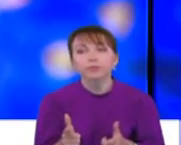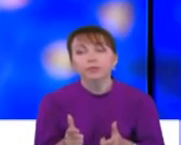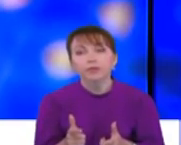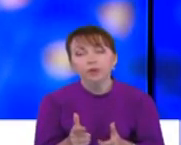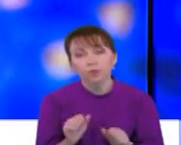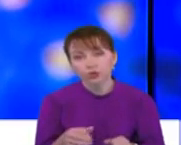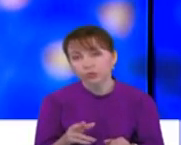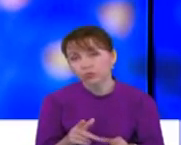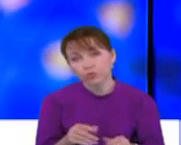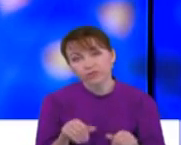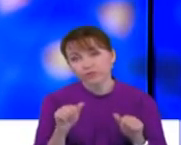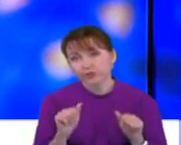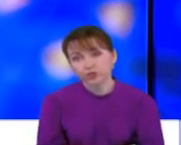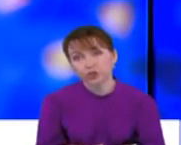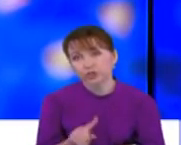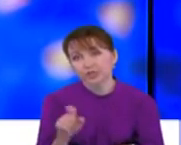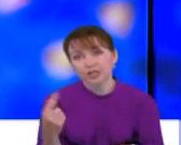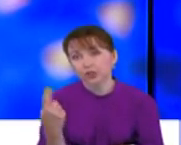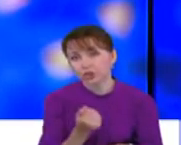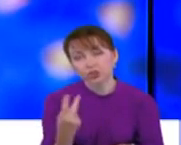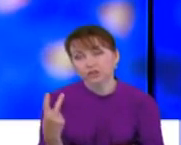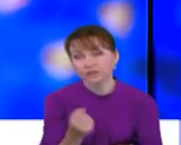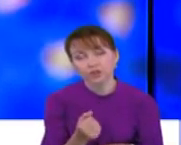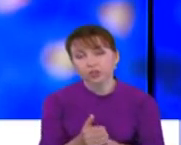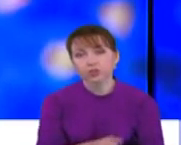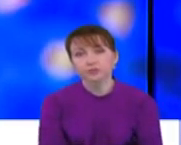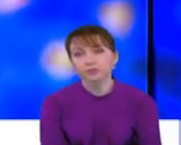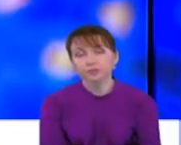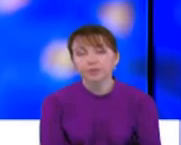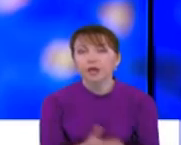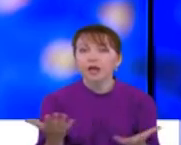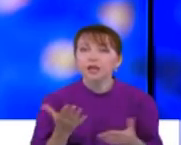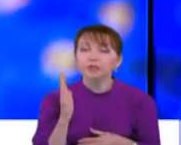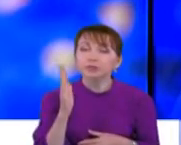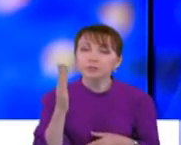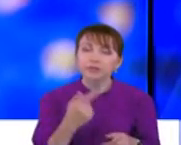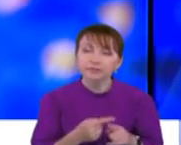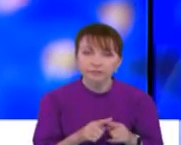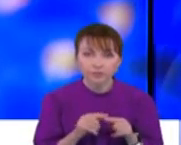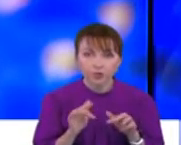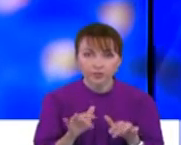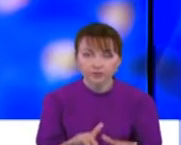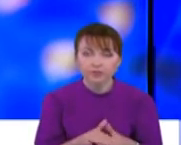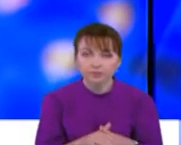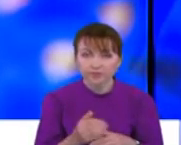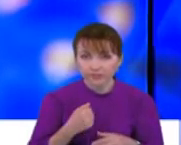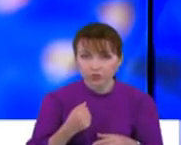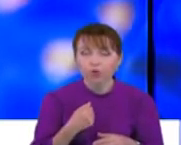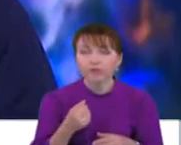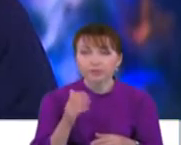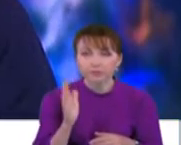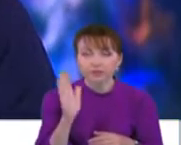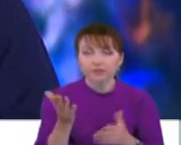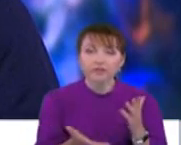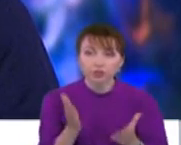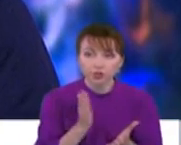було б вирішити пару днів за там зробити, ну, тиждень-два. Ну, тиждень, да. Абсолютно. Які перспективи в цієї операції? Військові перспективи, якщо